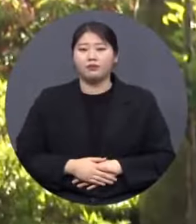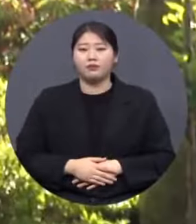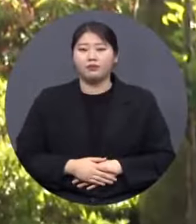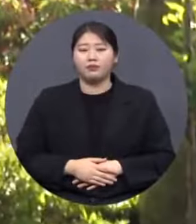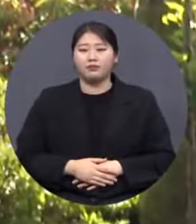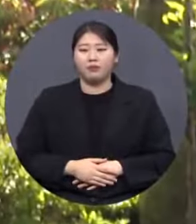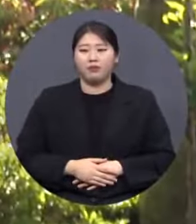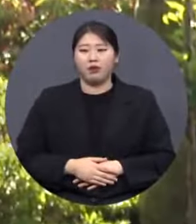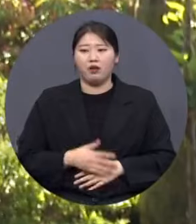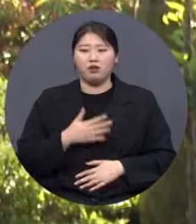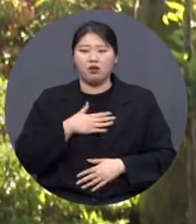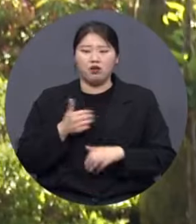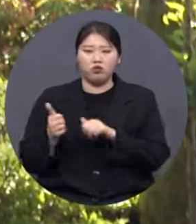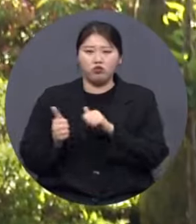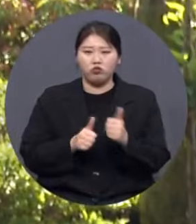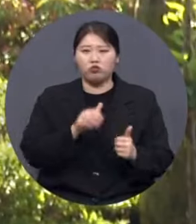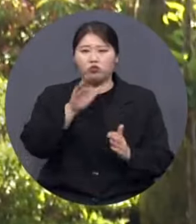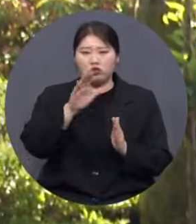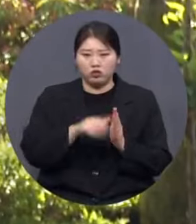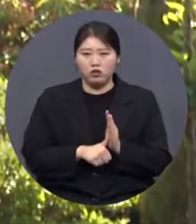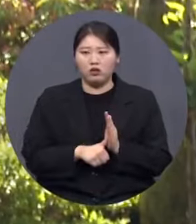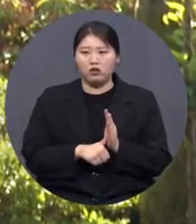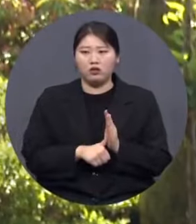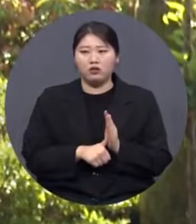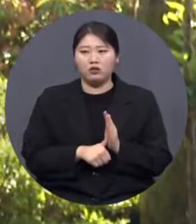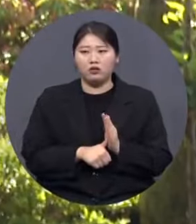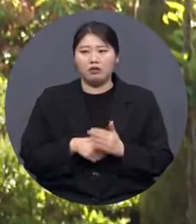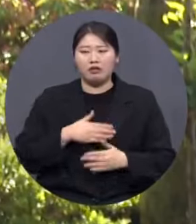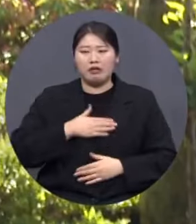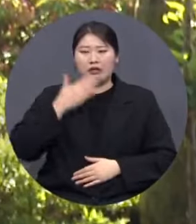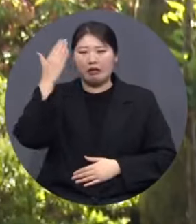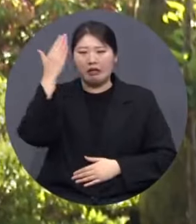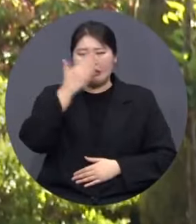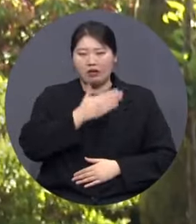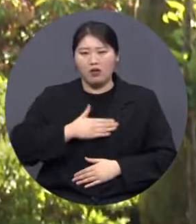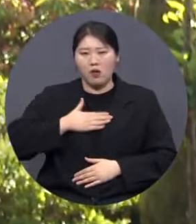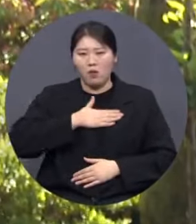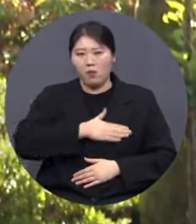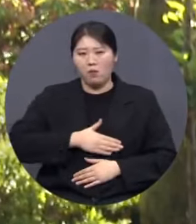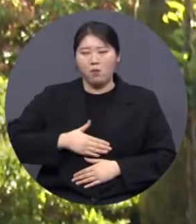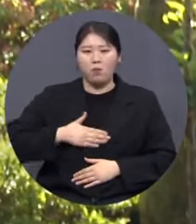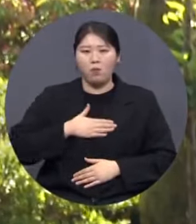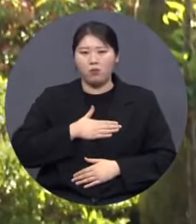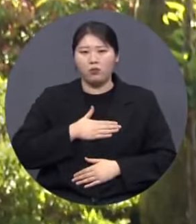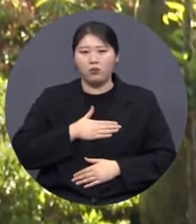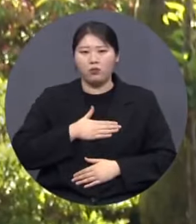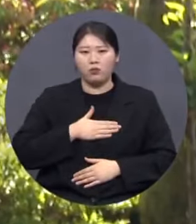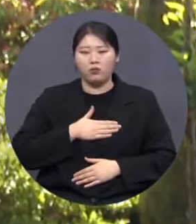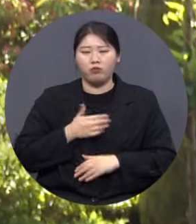저 세상에 갈 때는 나는 깨끗한 몸으로 가고 싶다.